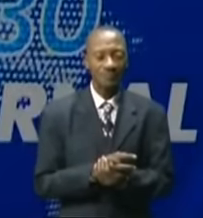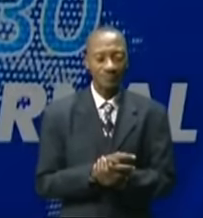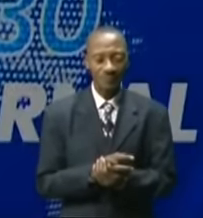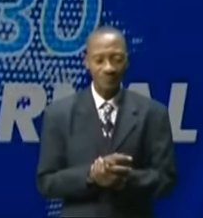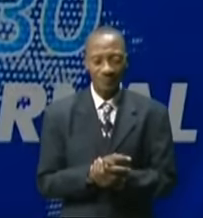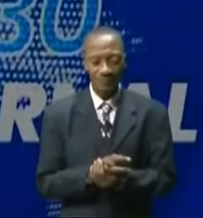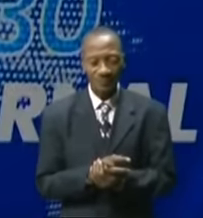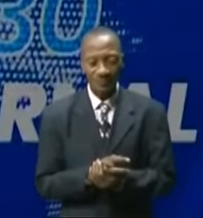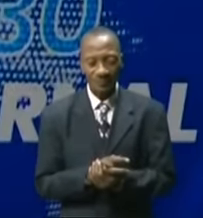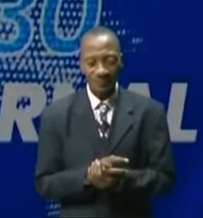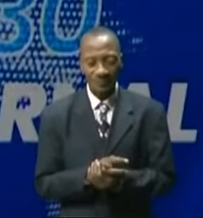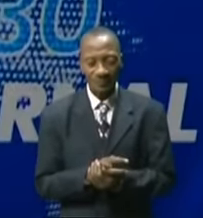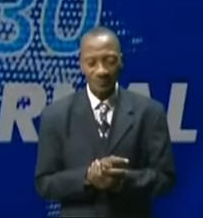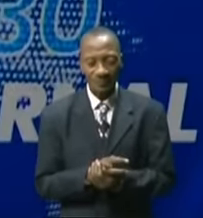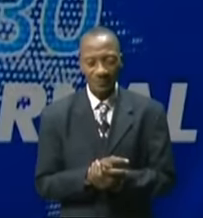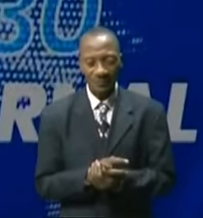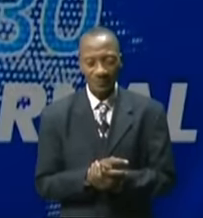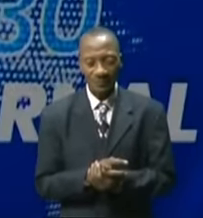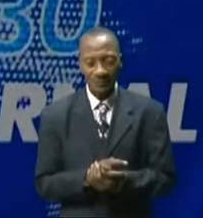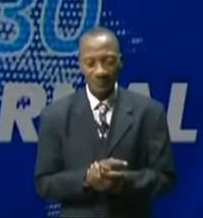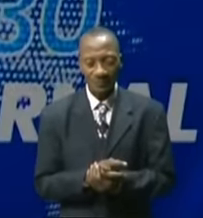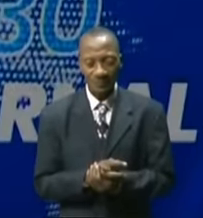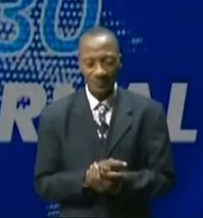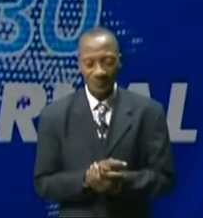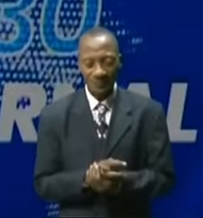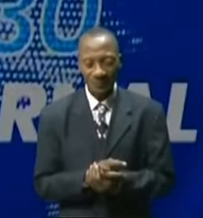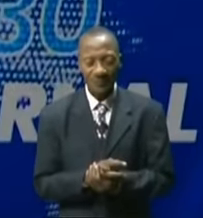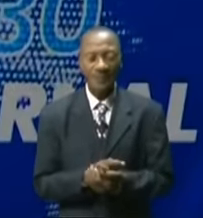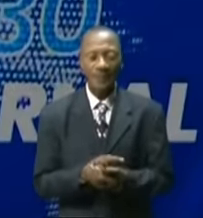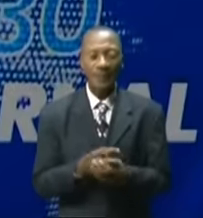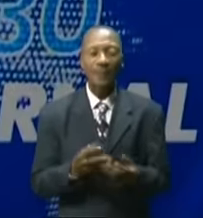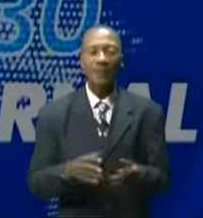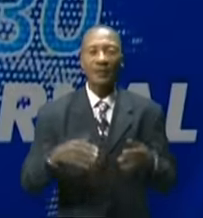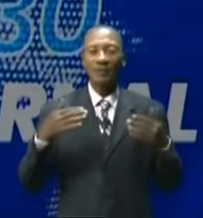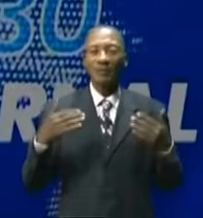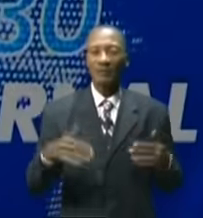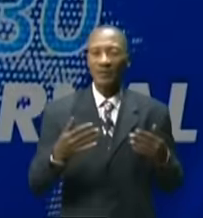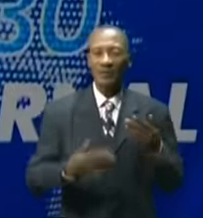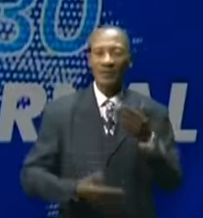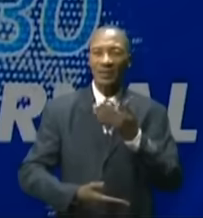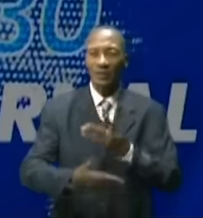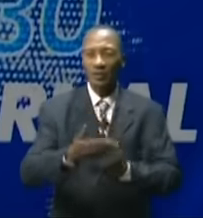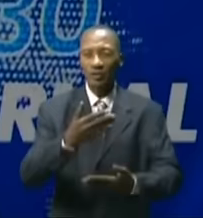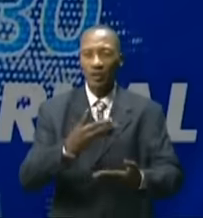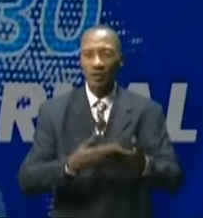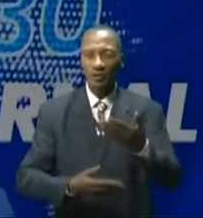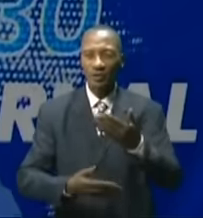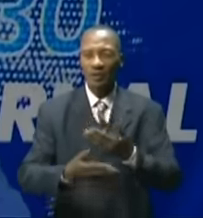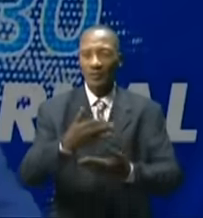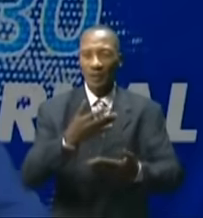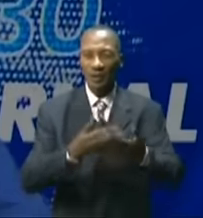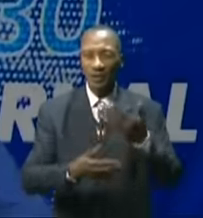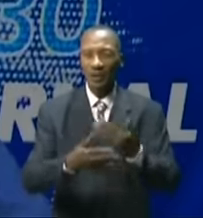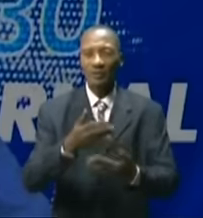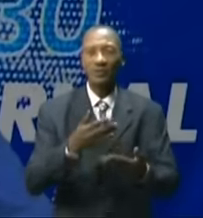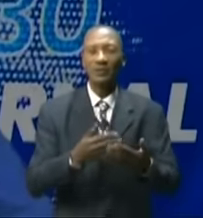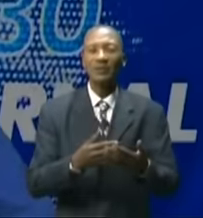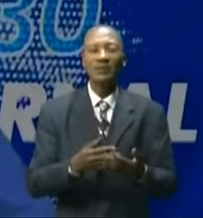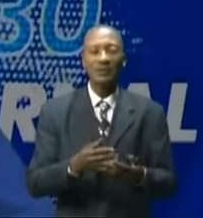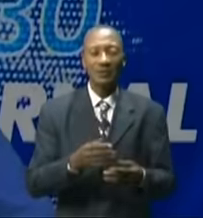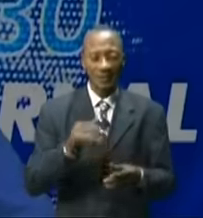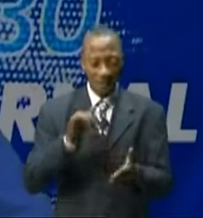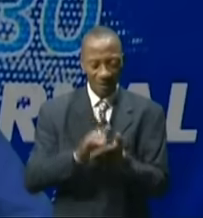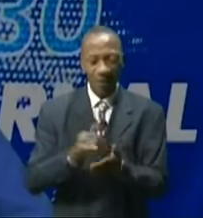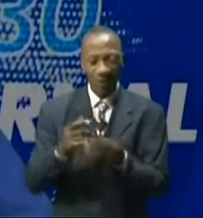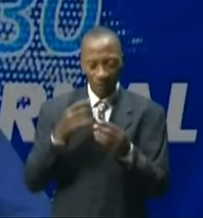Toutes nos excuses pour ce désagrément, vous venez là plutôt de suivre une cérémonie d'échange de vœux au sein de la Afridex. Poursuivons ce